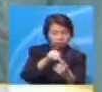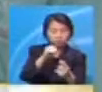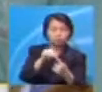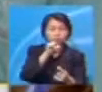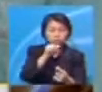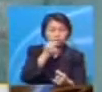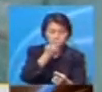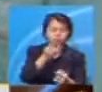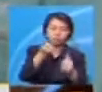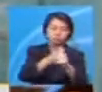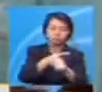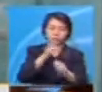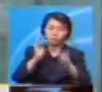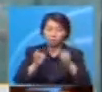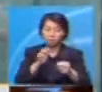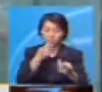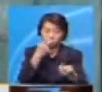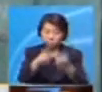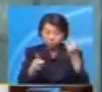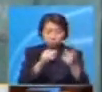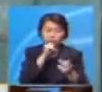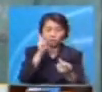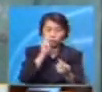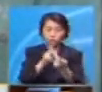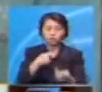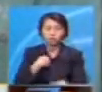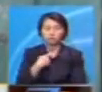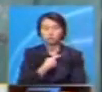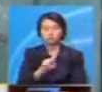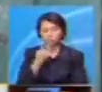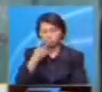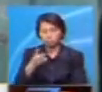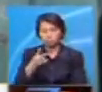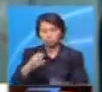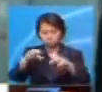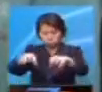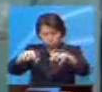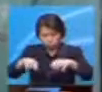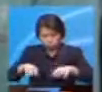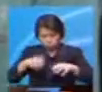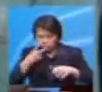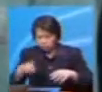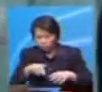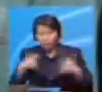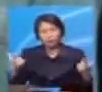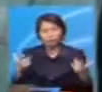tidak Kalau tidak kita akan melihat pada jajaran yang